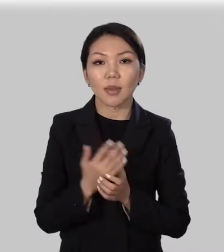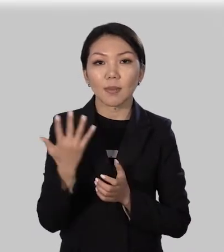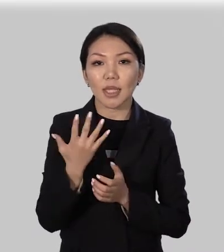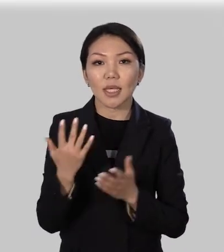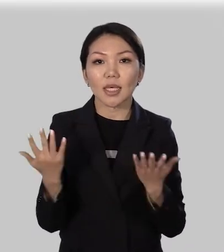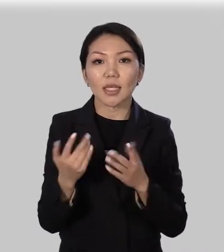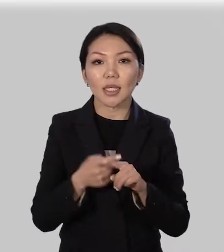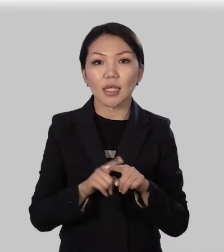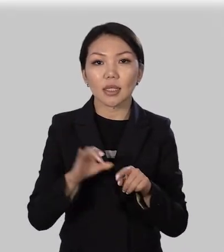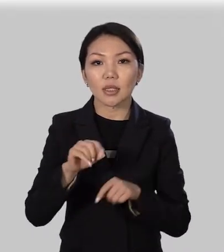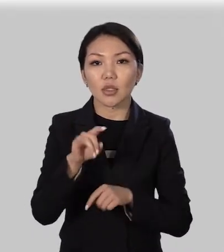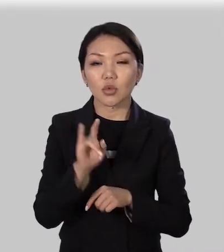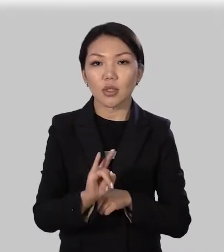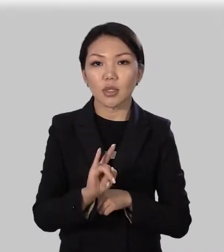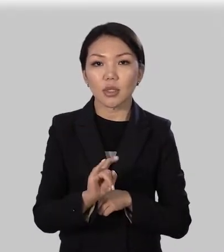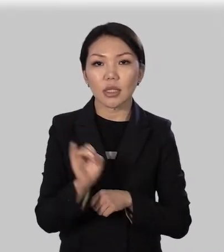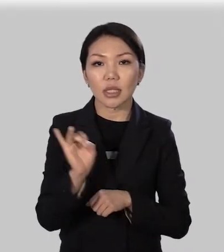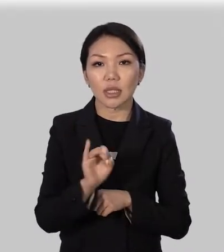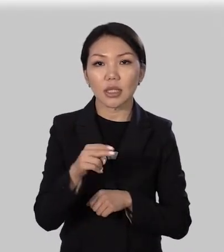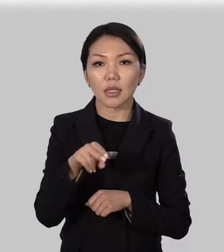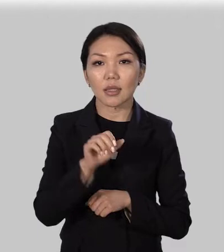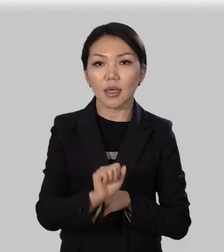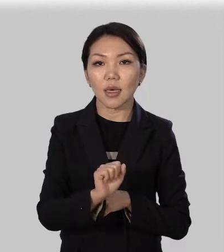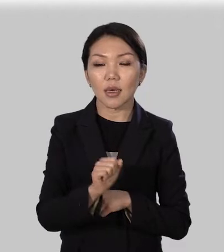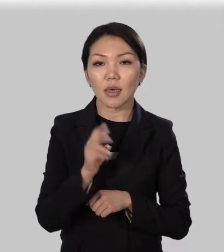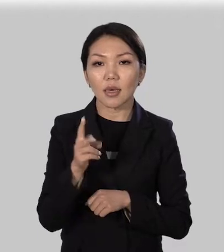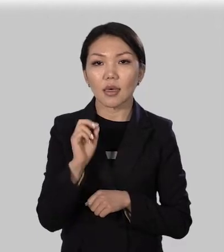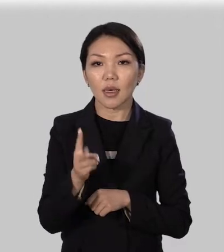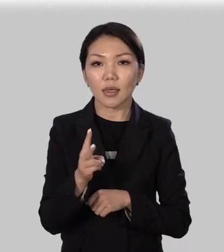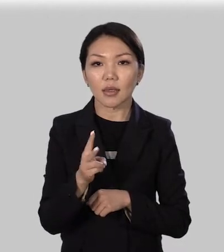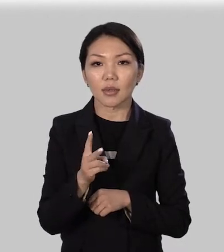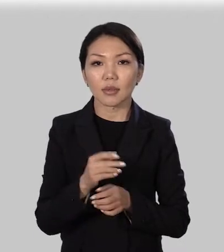Какие это союзы? И, да,